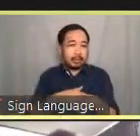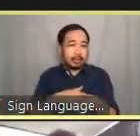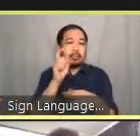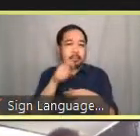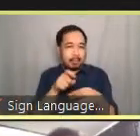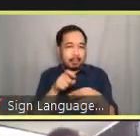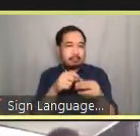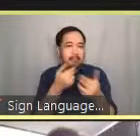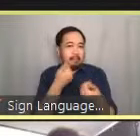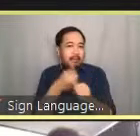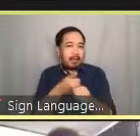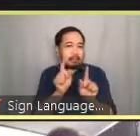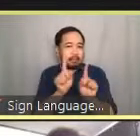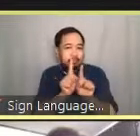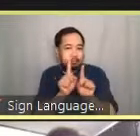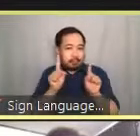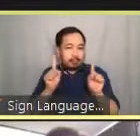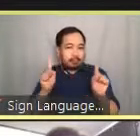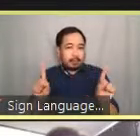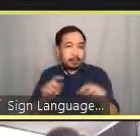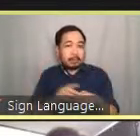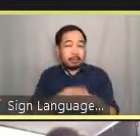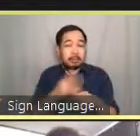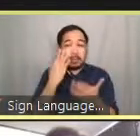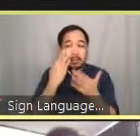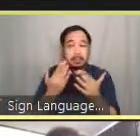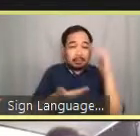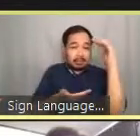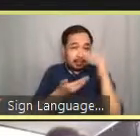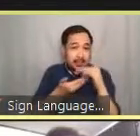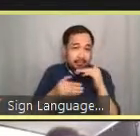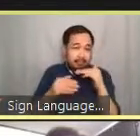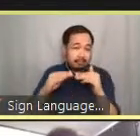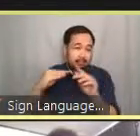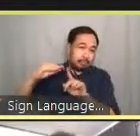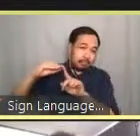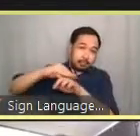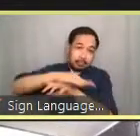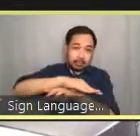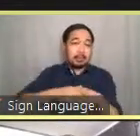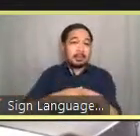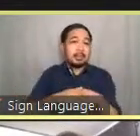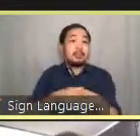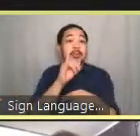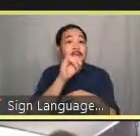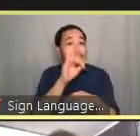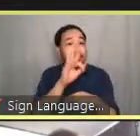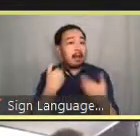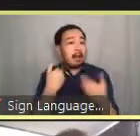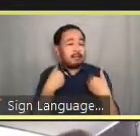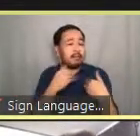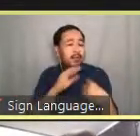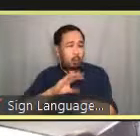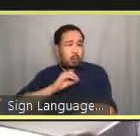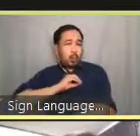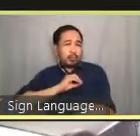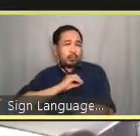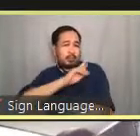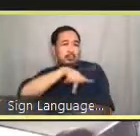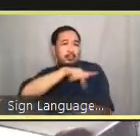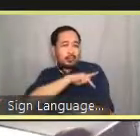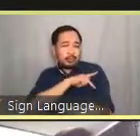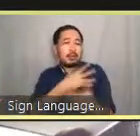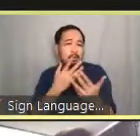talaga mag-decrease na mahawa kayo at individual parts, and we teach our students to do the